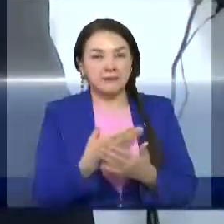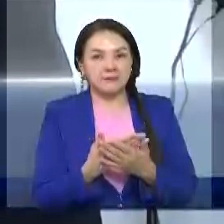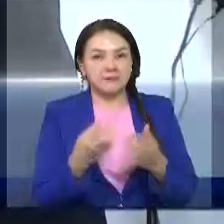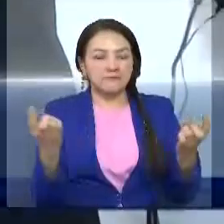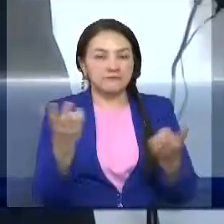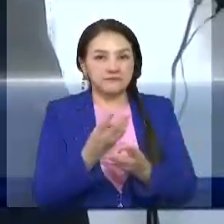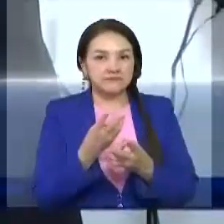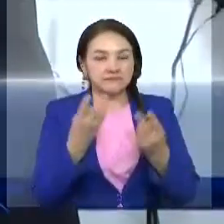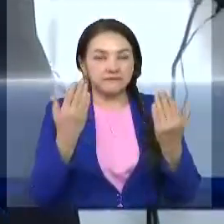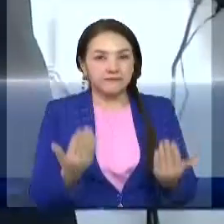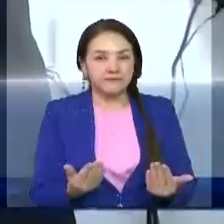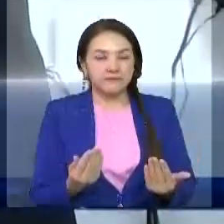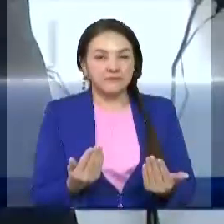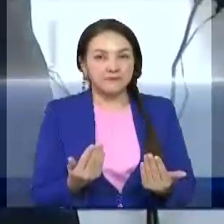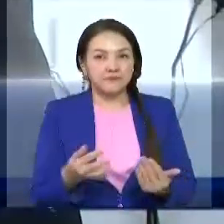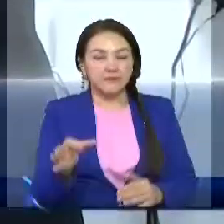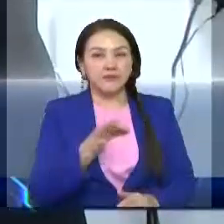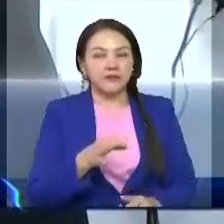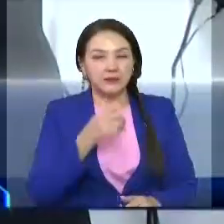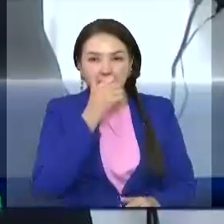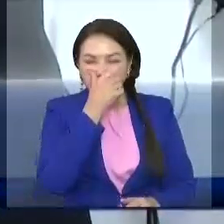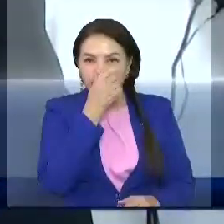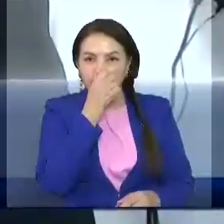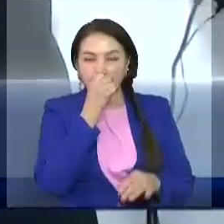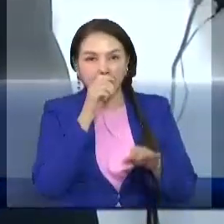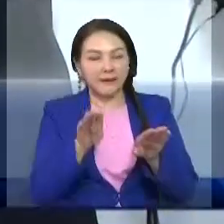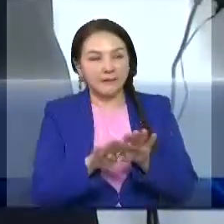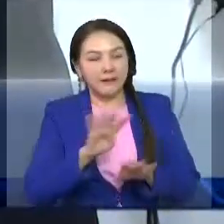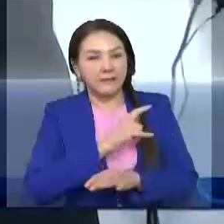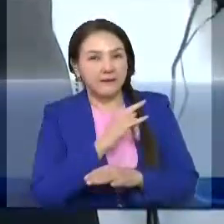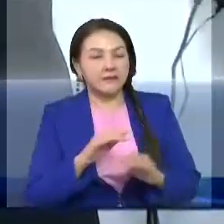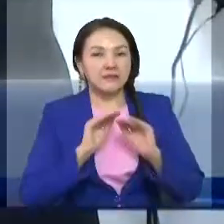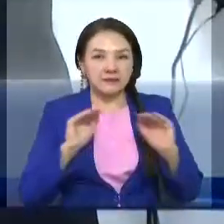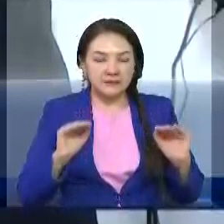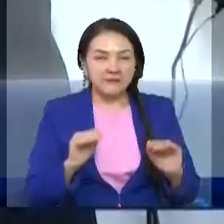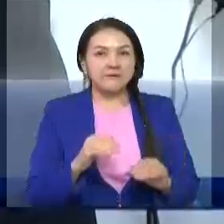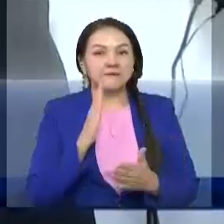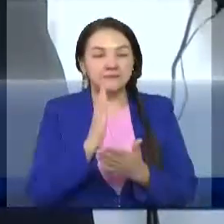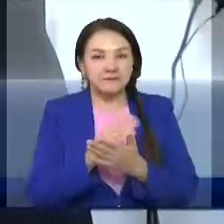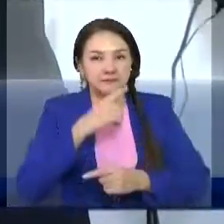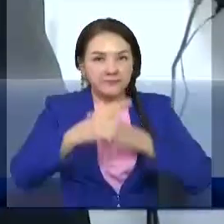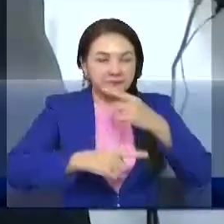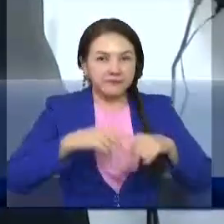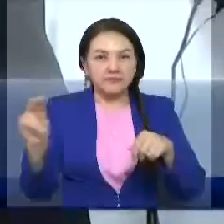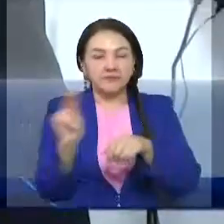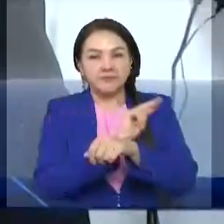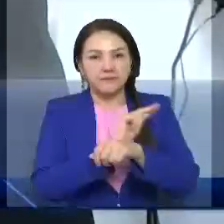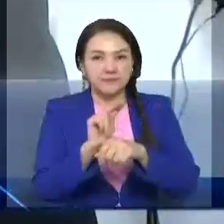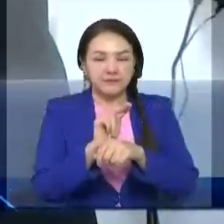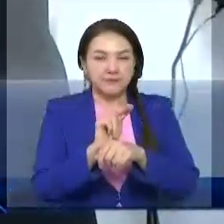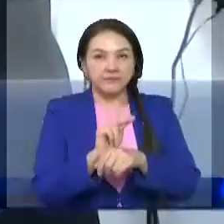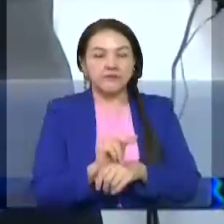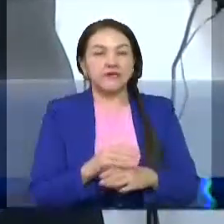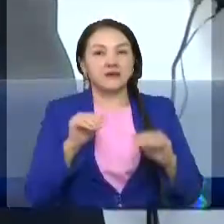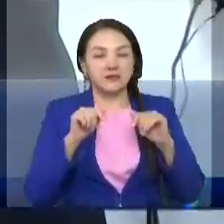необходим на сегодняшний день в области Это для наших маленьких пациентов которые Бут в дальнейшем проходить лечение диагностику